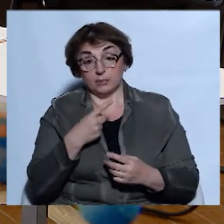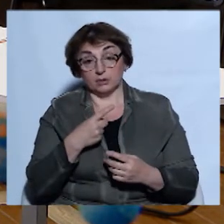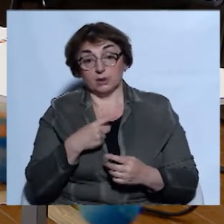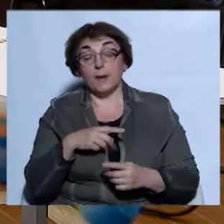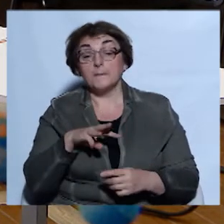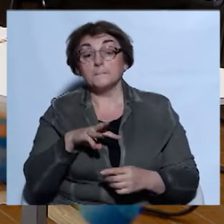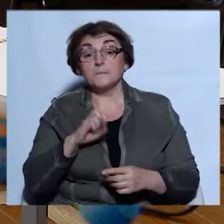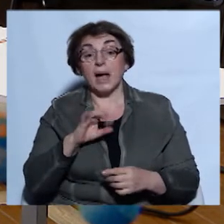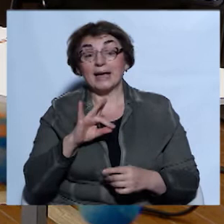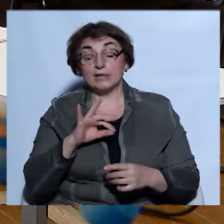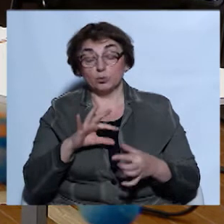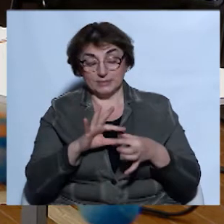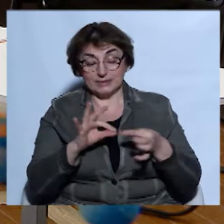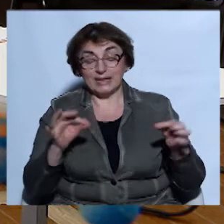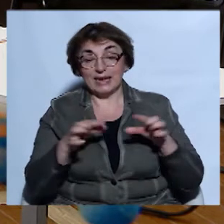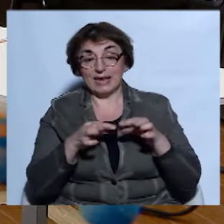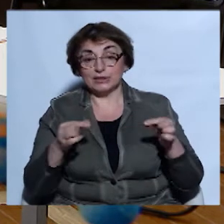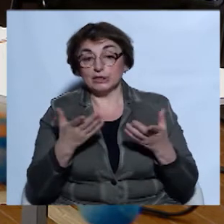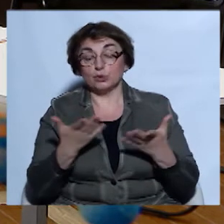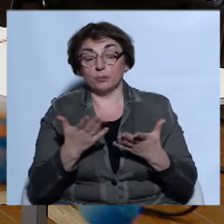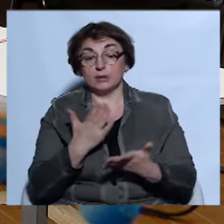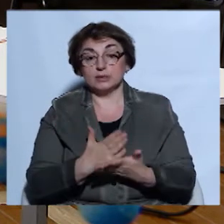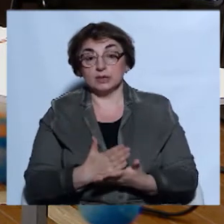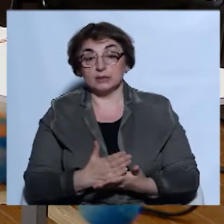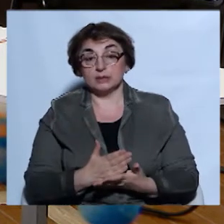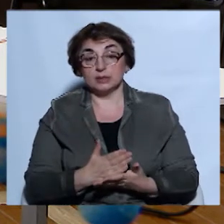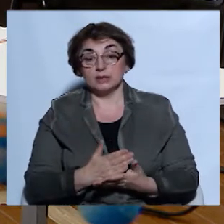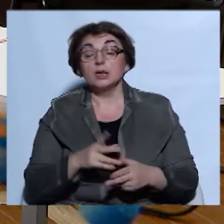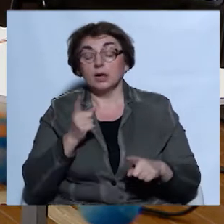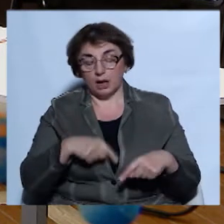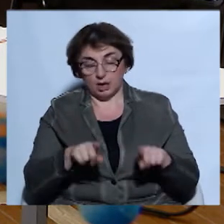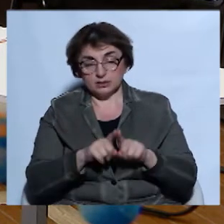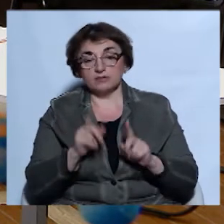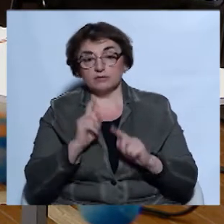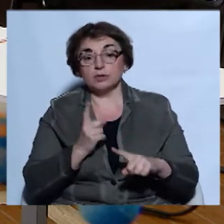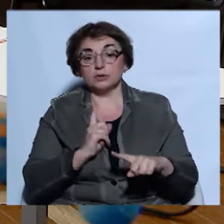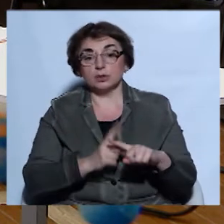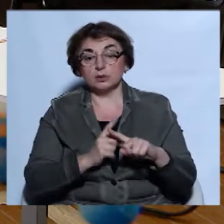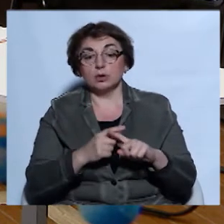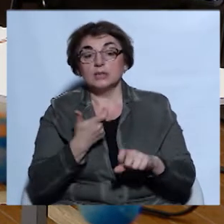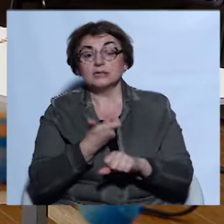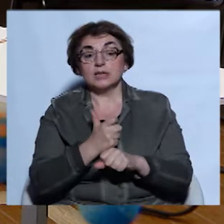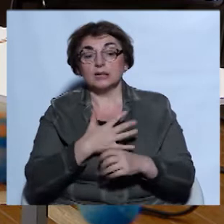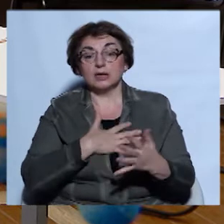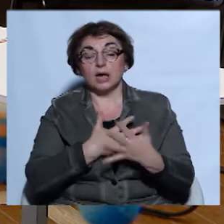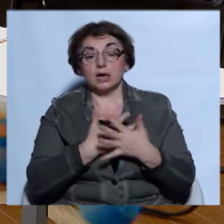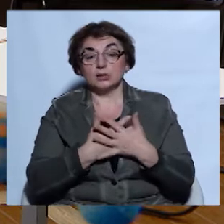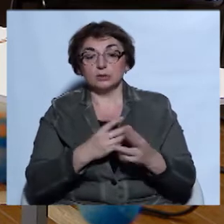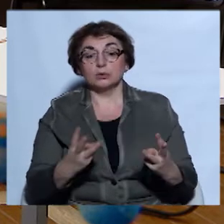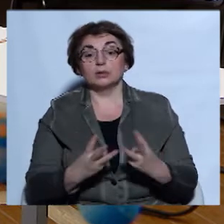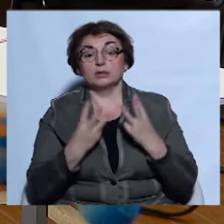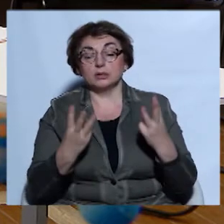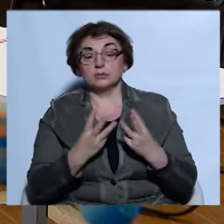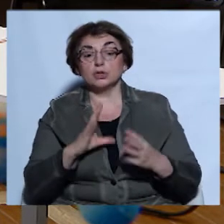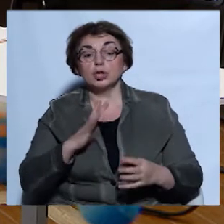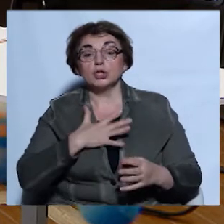ვსაუბრობდით და მაგნიუმის ლენტი, რომელიც არის მეტალი, ძალიან აქტიურად